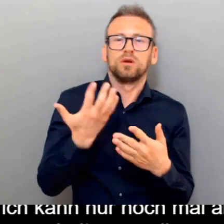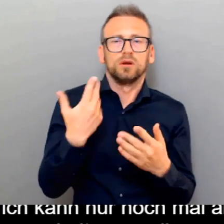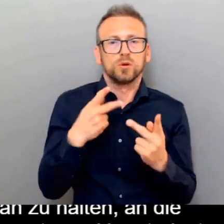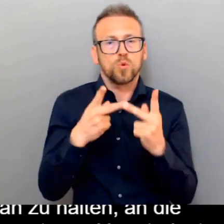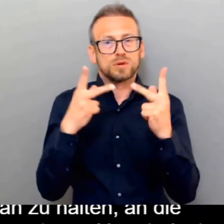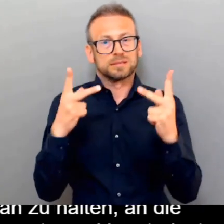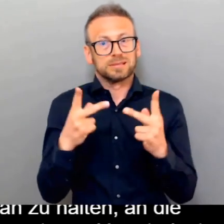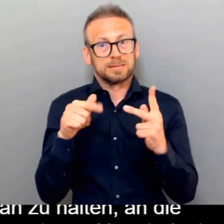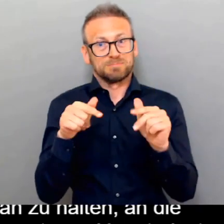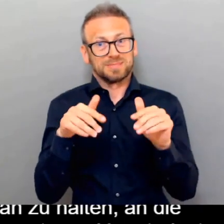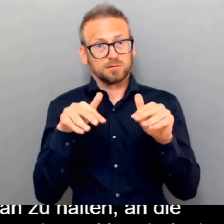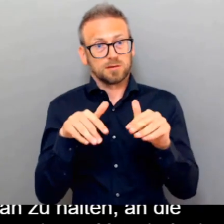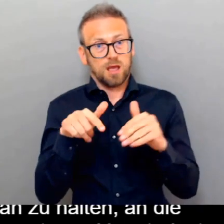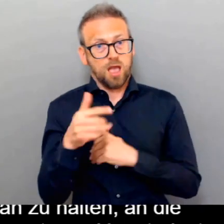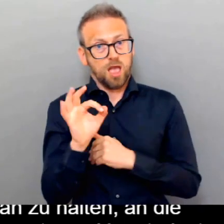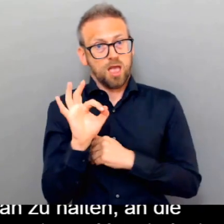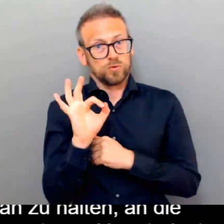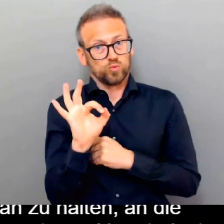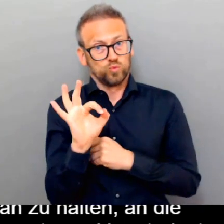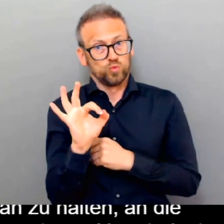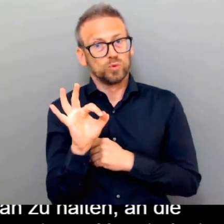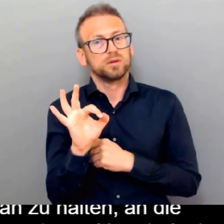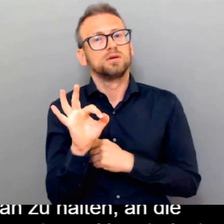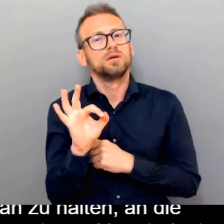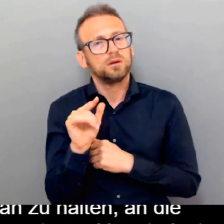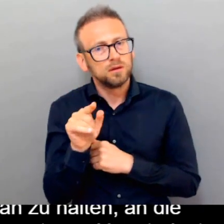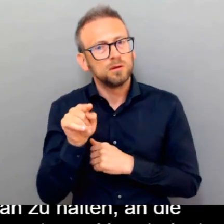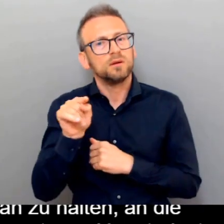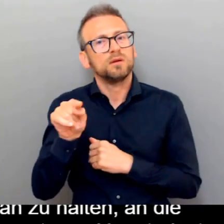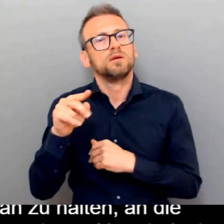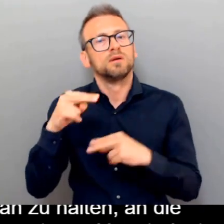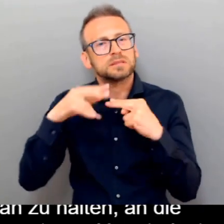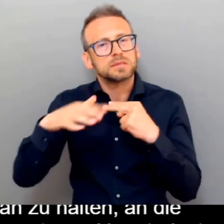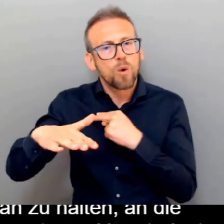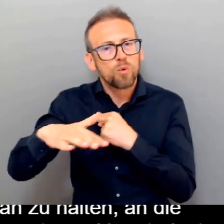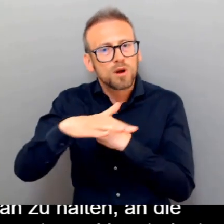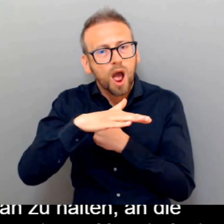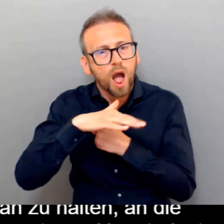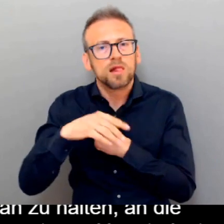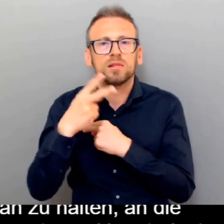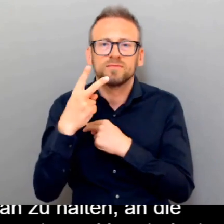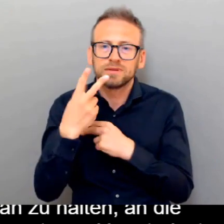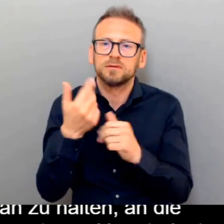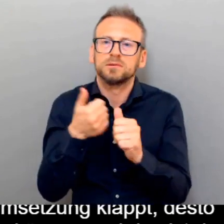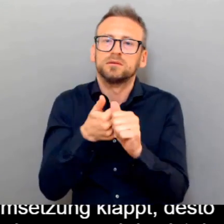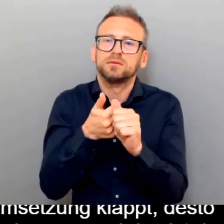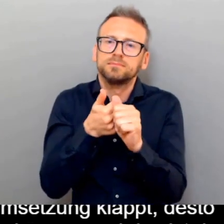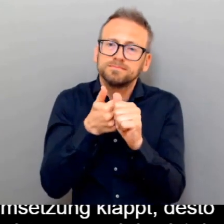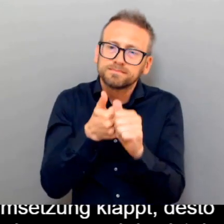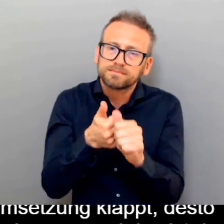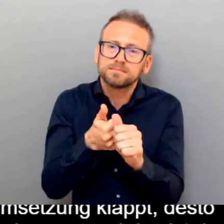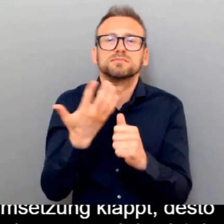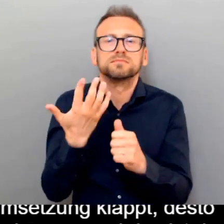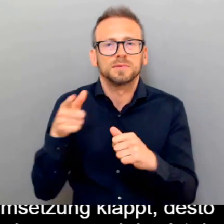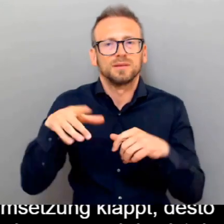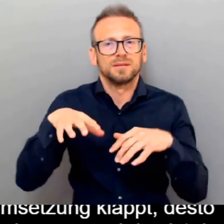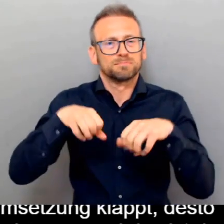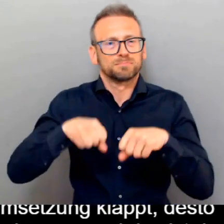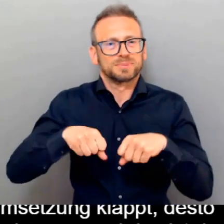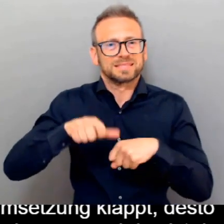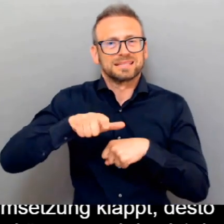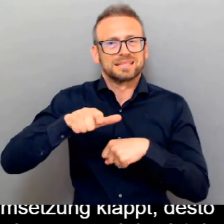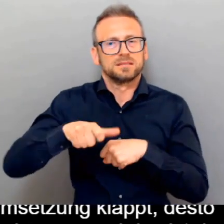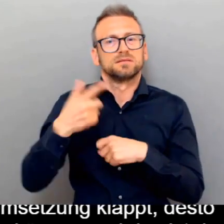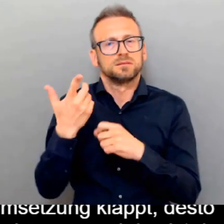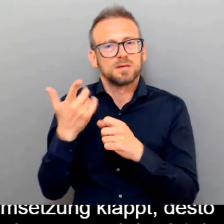können. Und das ist ja das, was wir alle gemeinsam wollen. Deswegen bitte, das nicht in irgendeiner Form als Bevormundung oder sonst